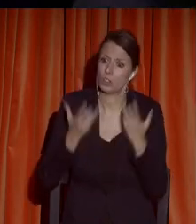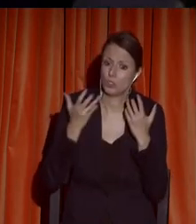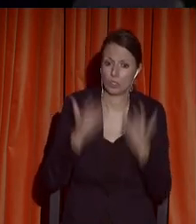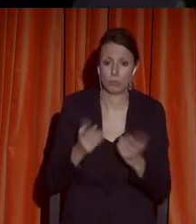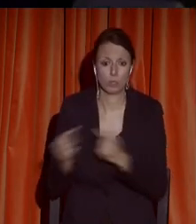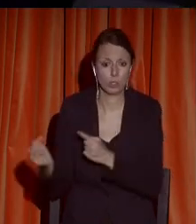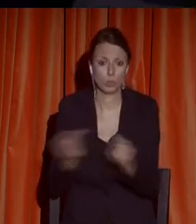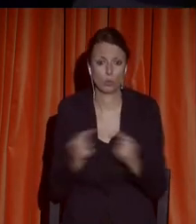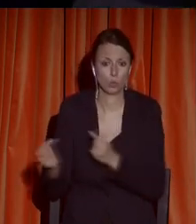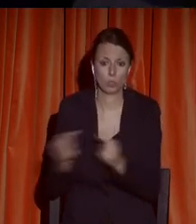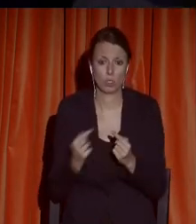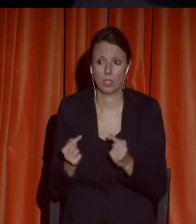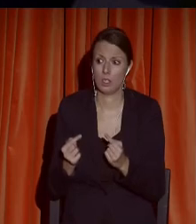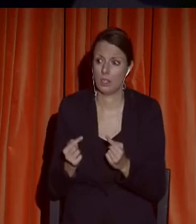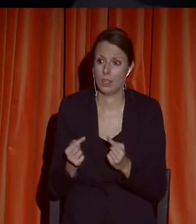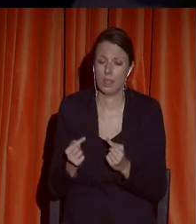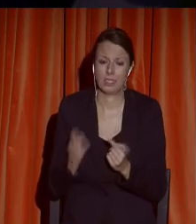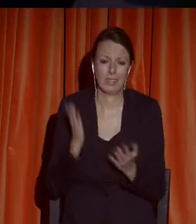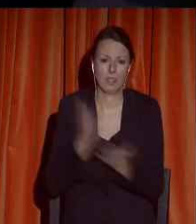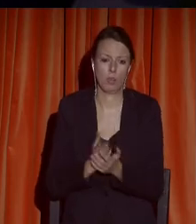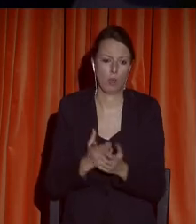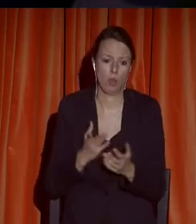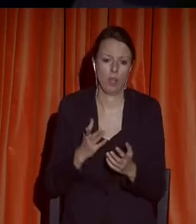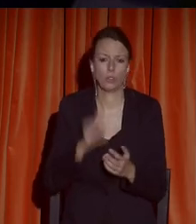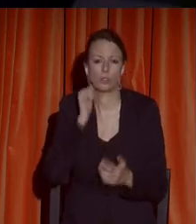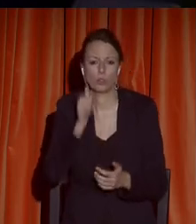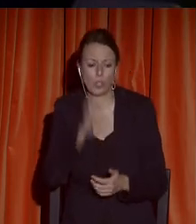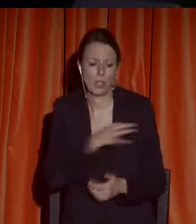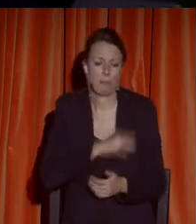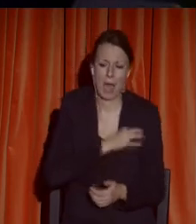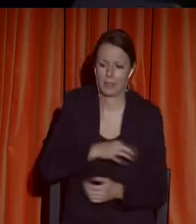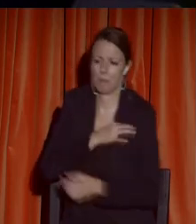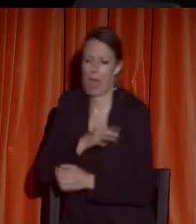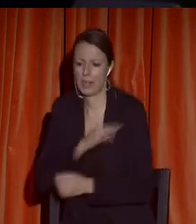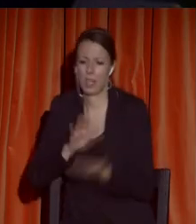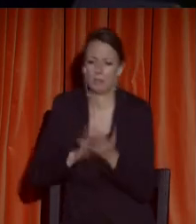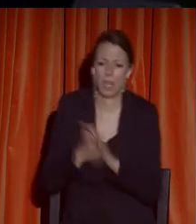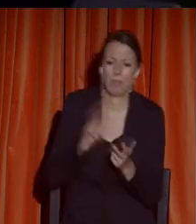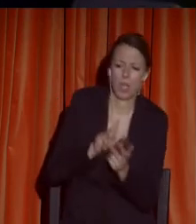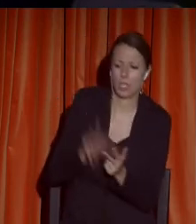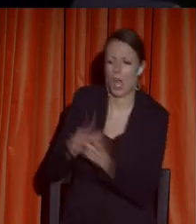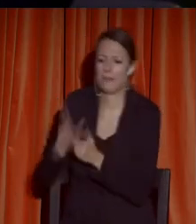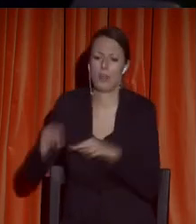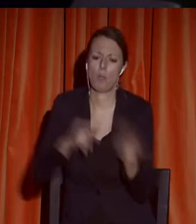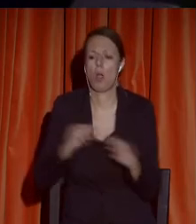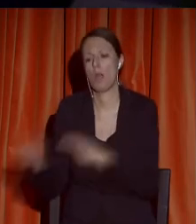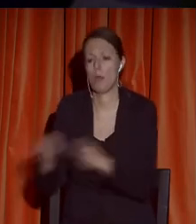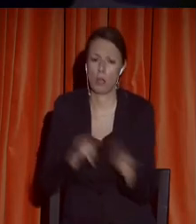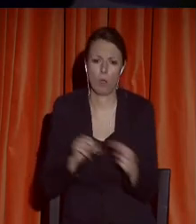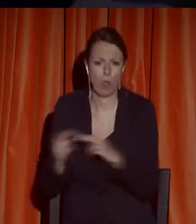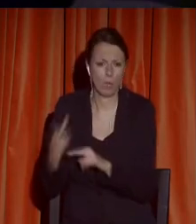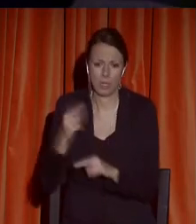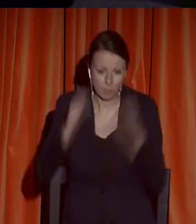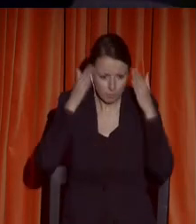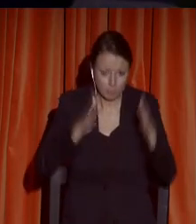były nie ping-pongowo codzienne, tylko nastawione na przyszłość. To, co przedstawiłeś